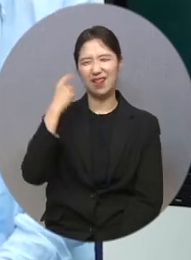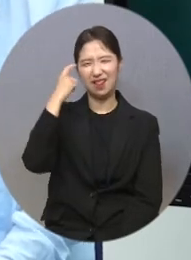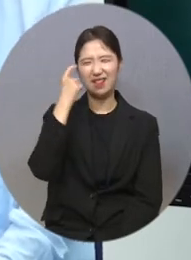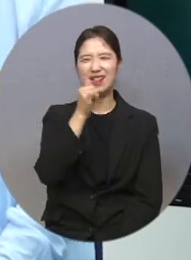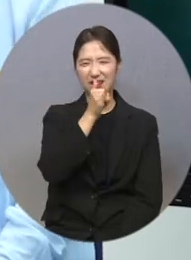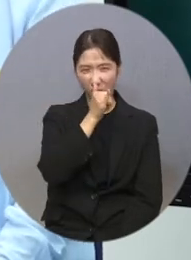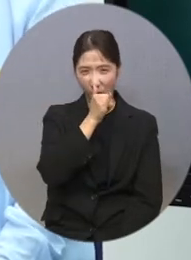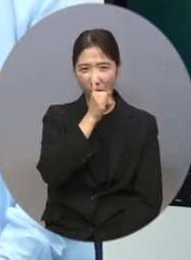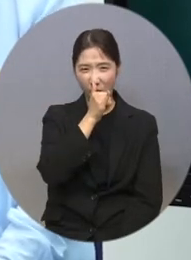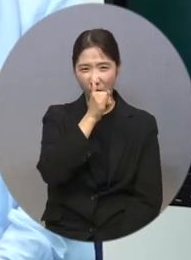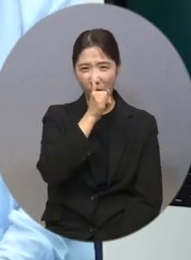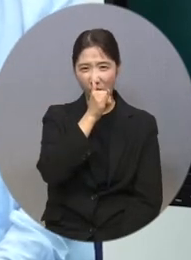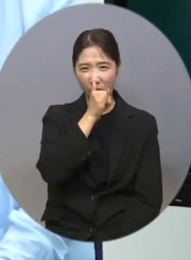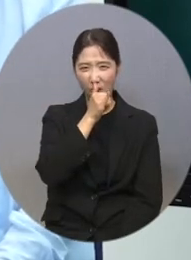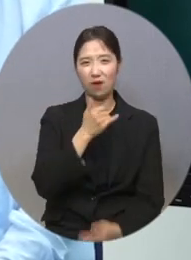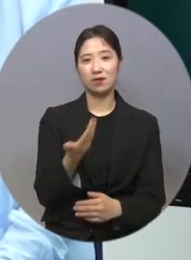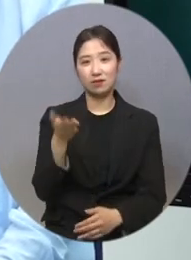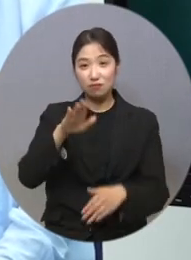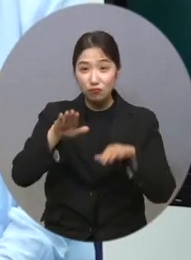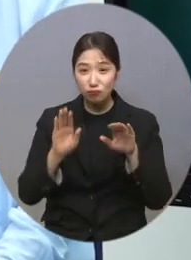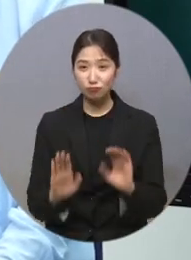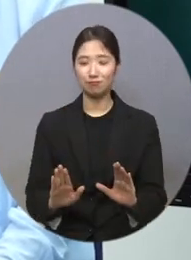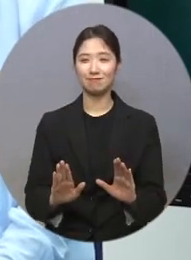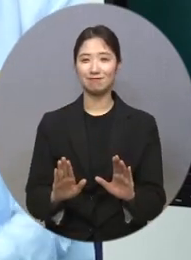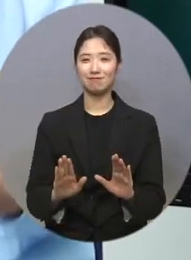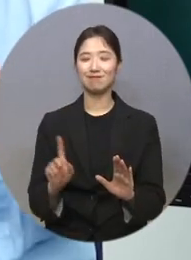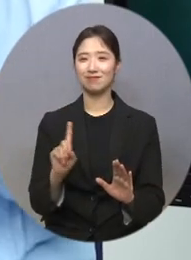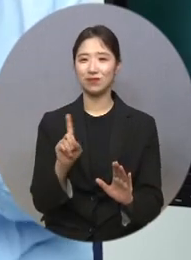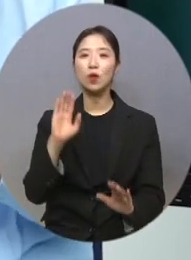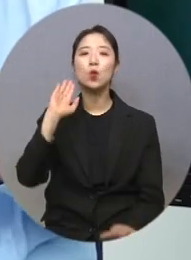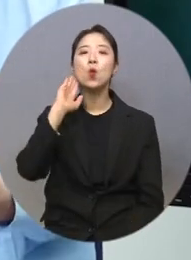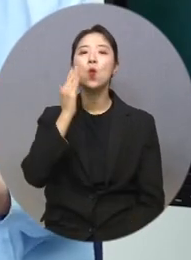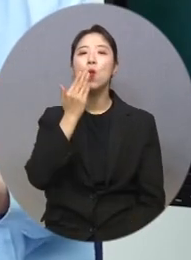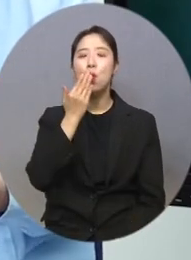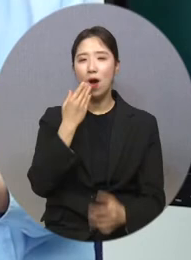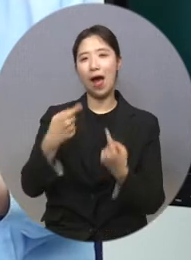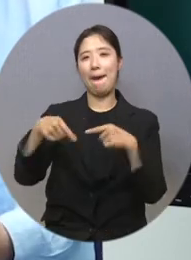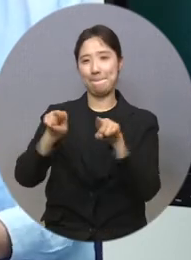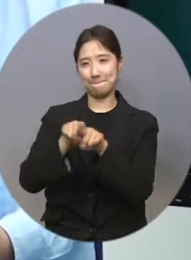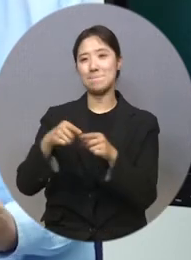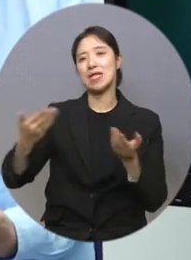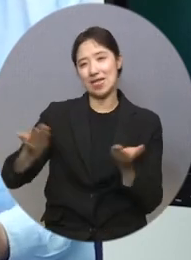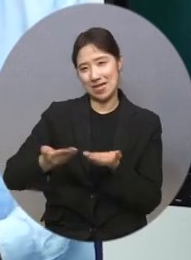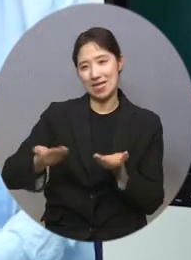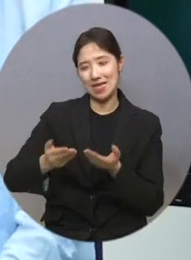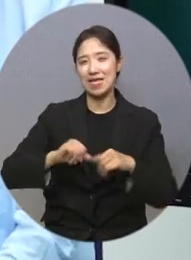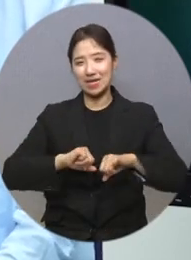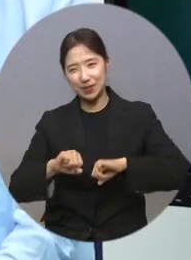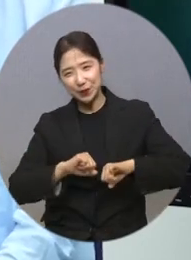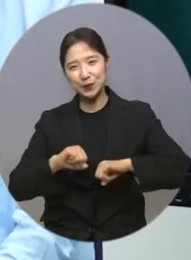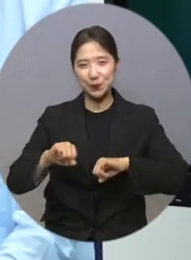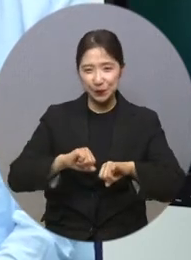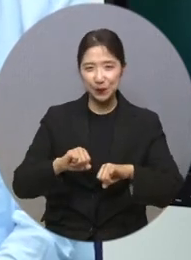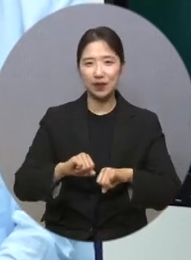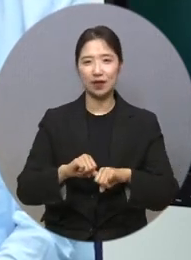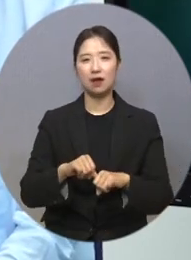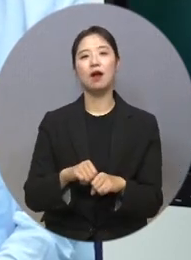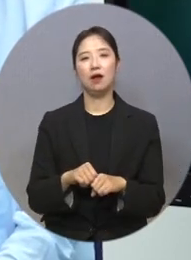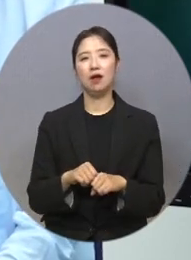있었고 근데 지금은 농인분들하고 같이 이 일을 하면서